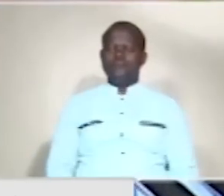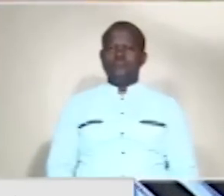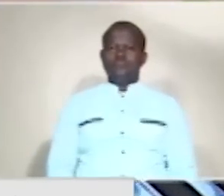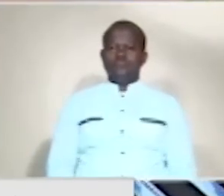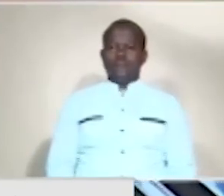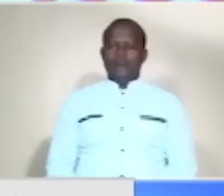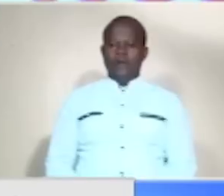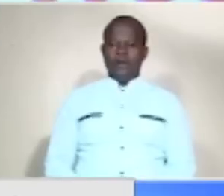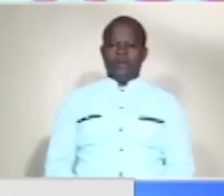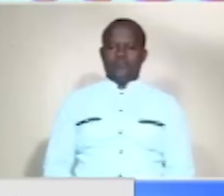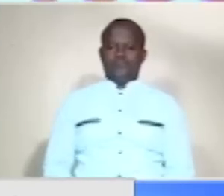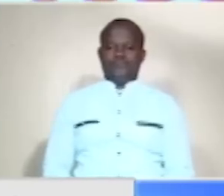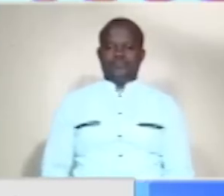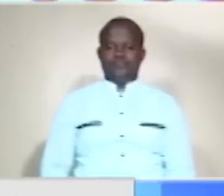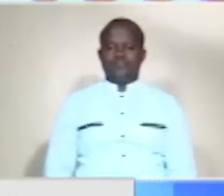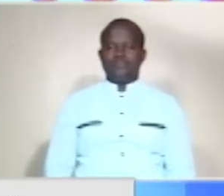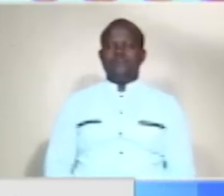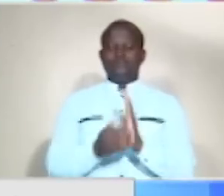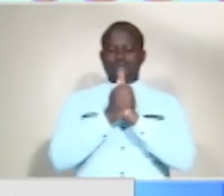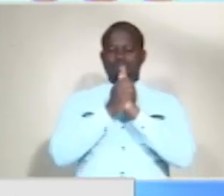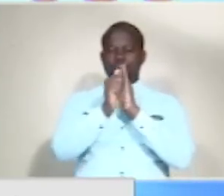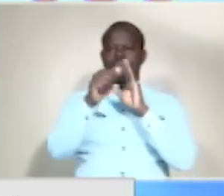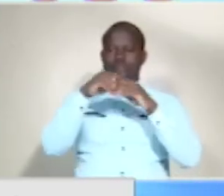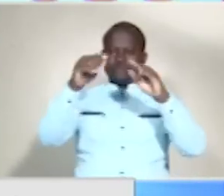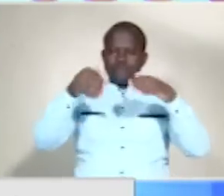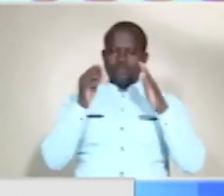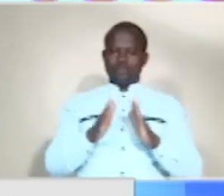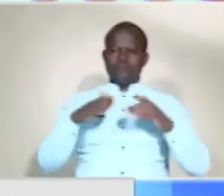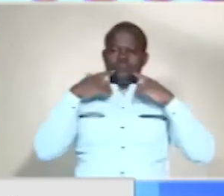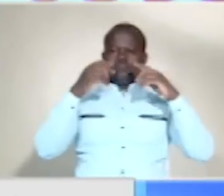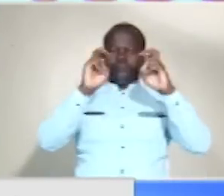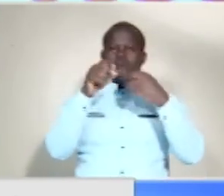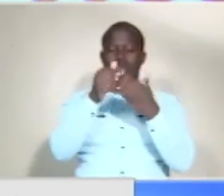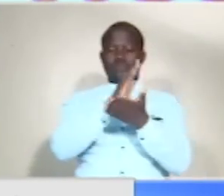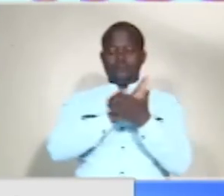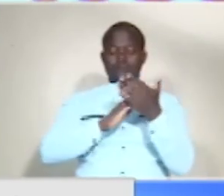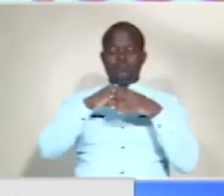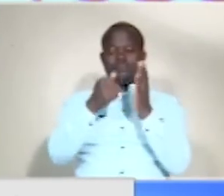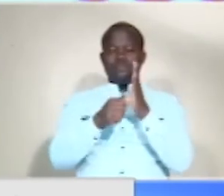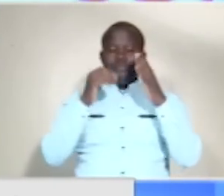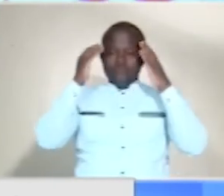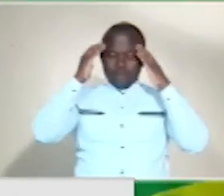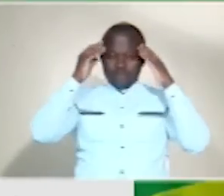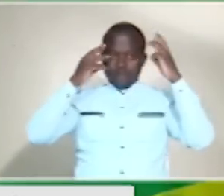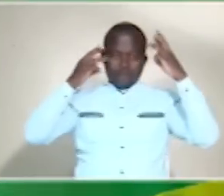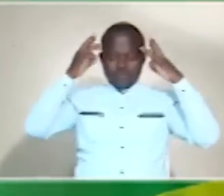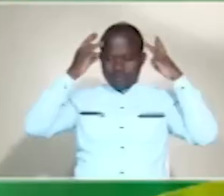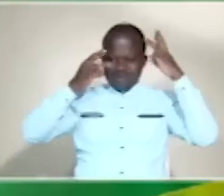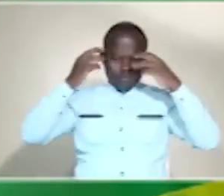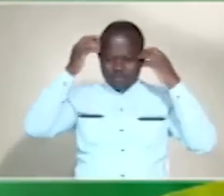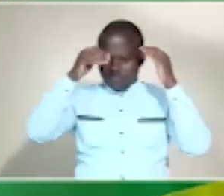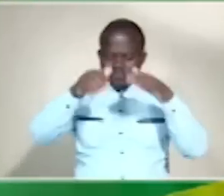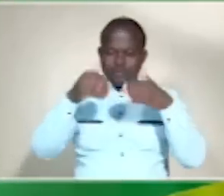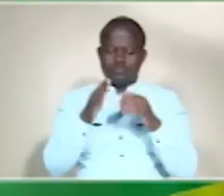Kigali. Naho inzobere mu buhinzi zivuga ko bimwe mu bibazo byihangayikishije abahinzi